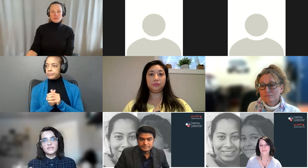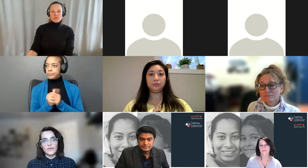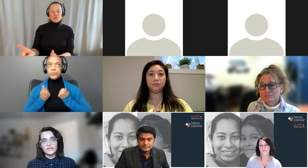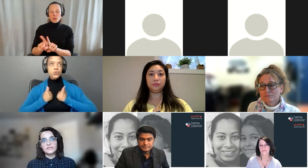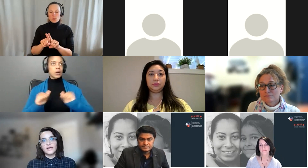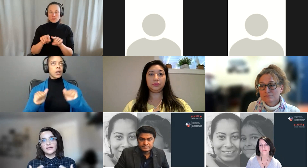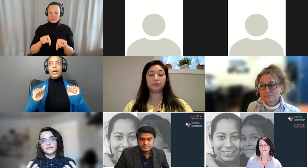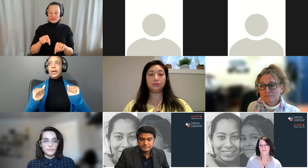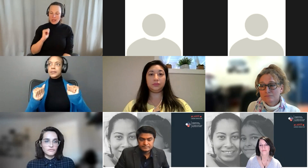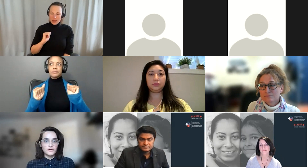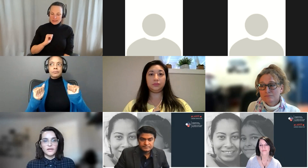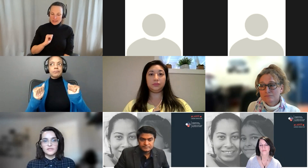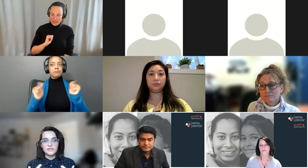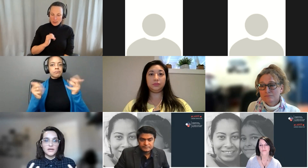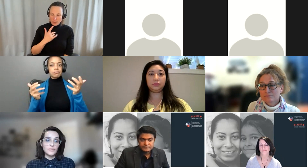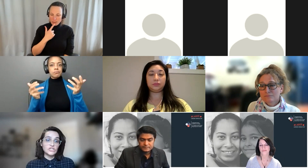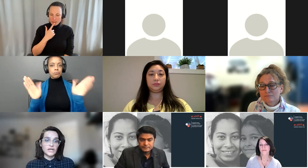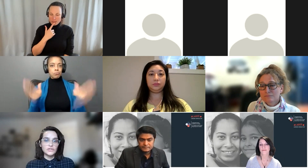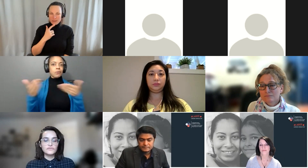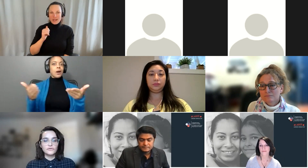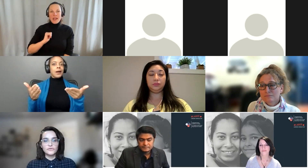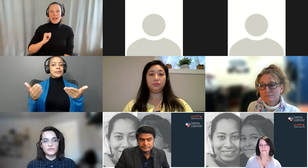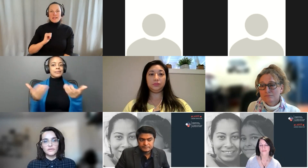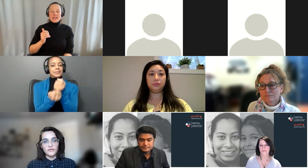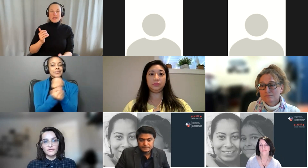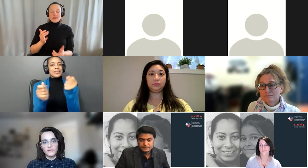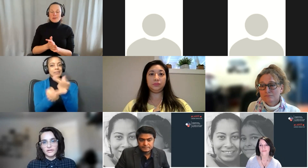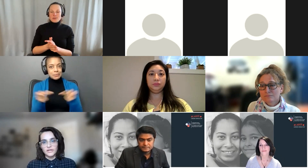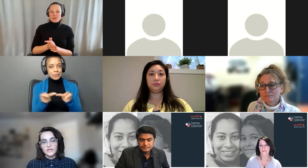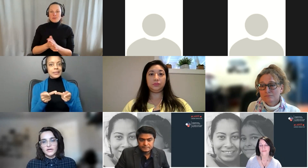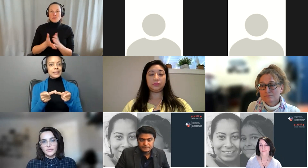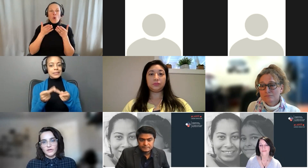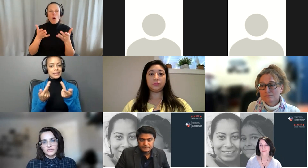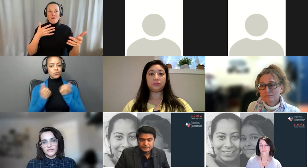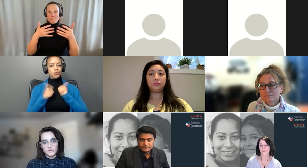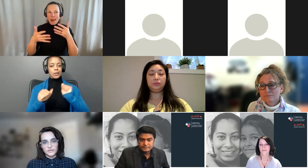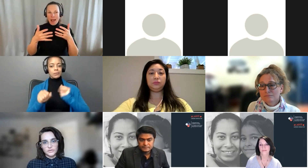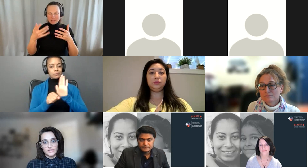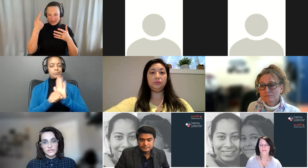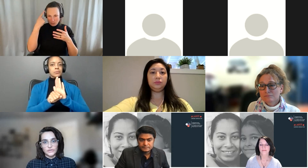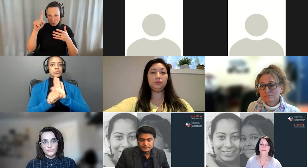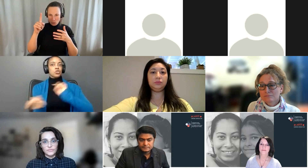de donner de l'espace aux gens pour que le changement puisse arriver,